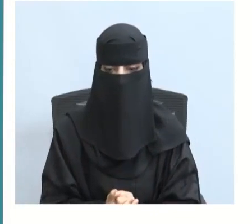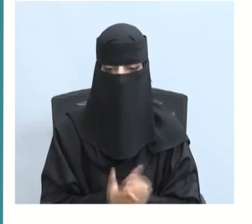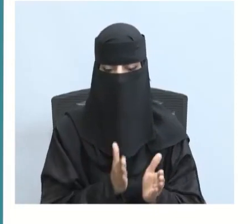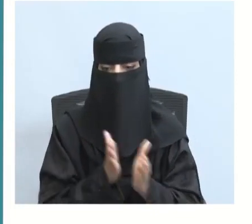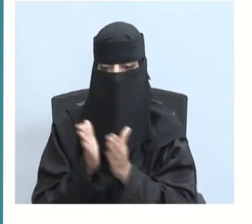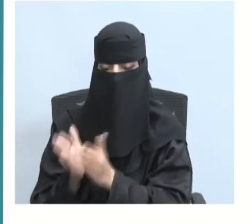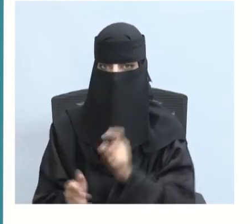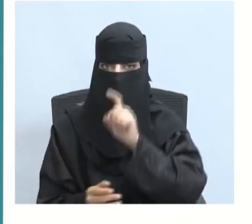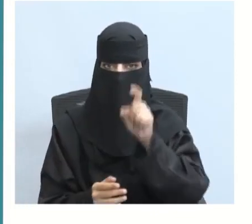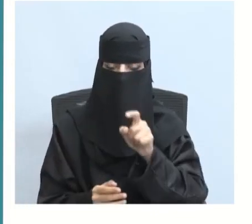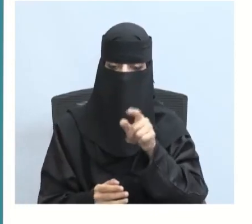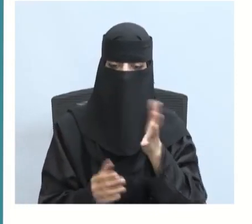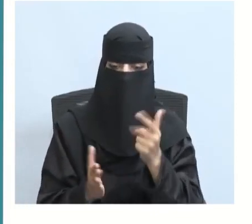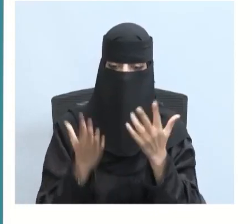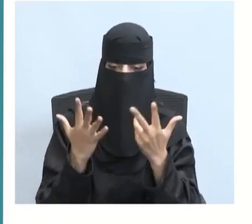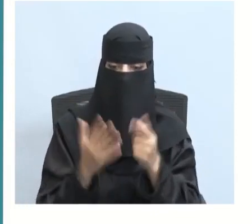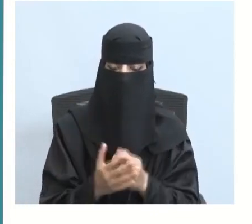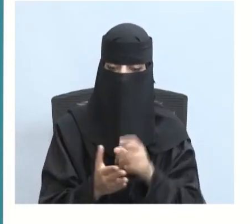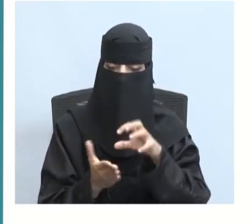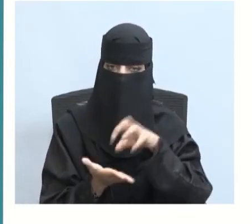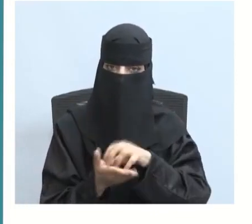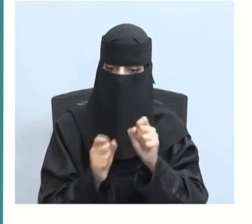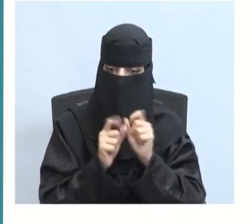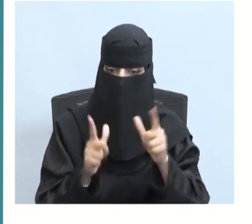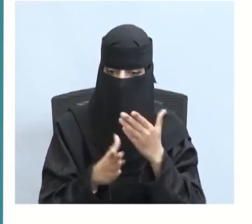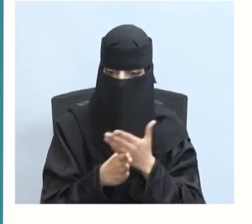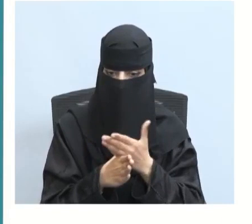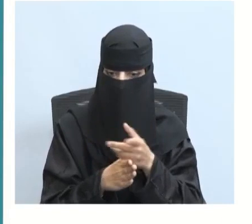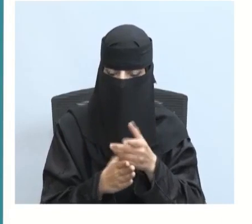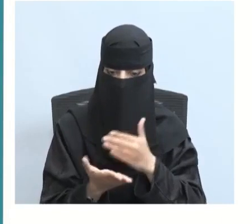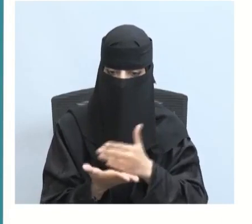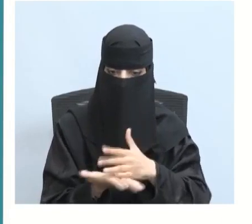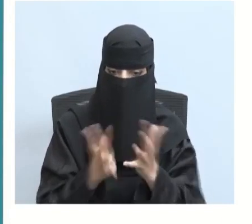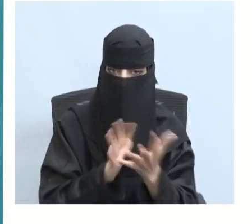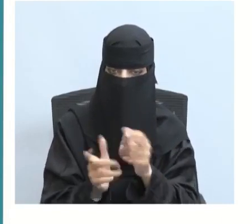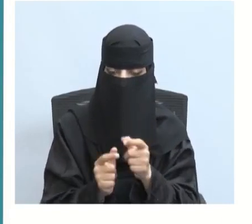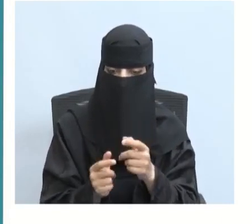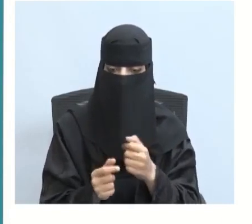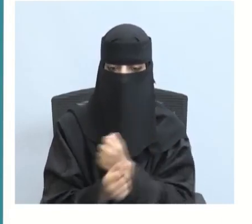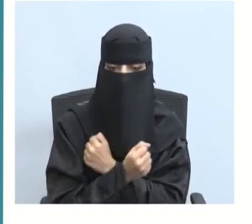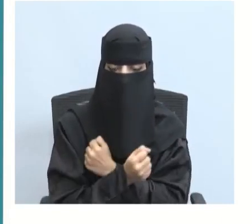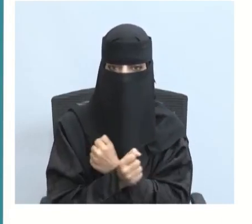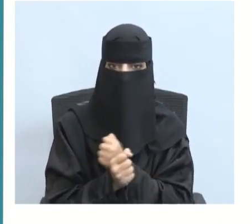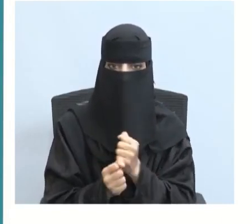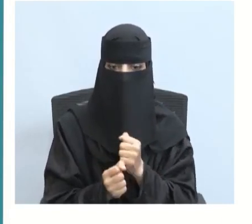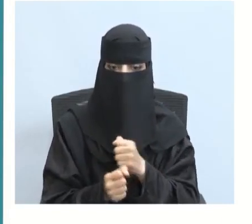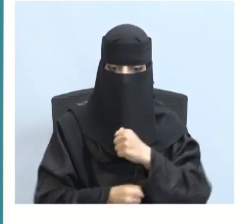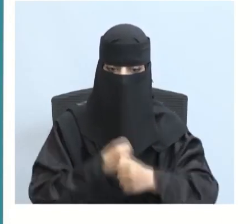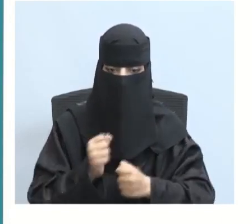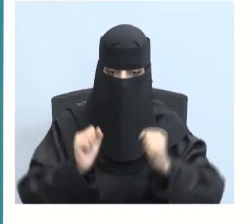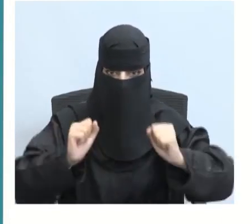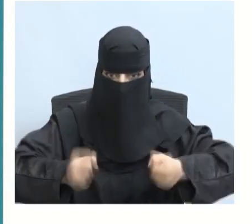سؤال 18 وضح او وضحي ما يحدث للطاقه الحركيه للوح